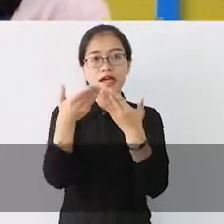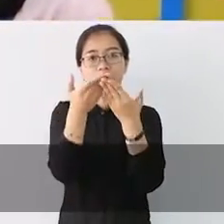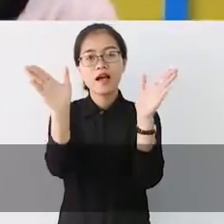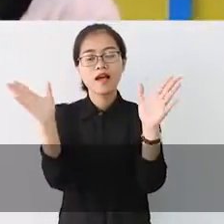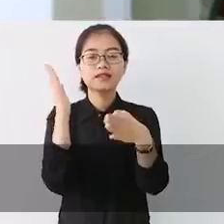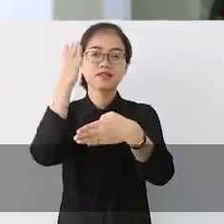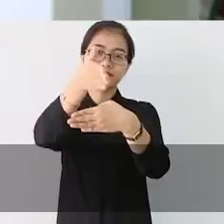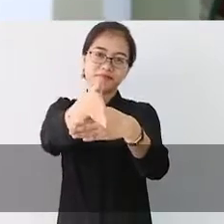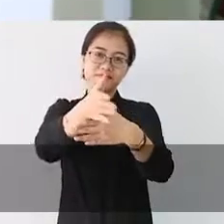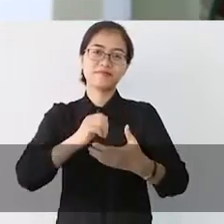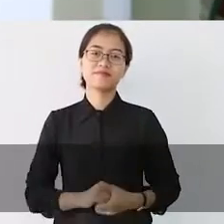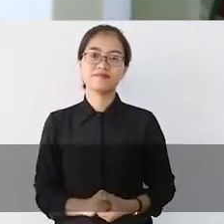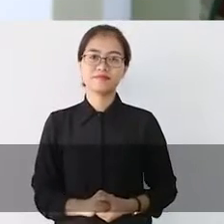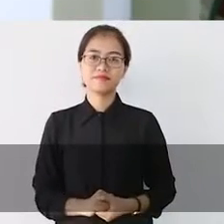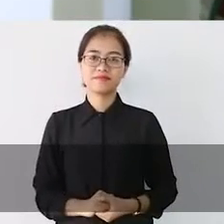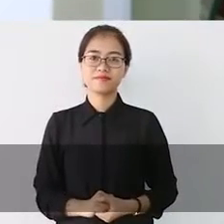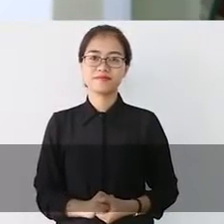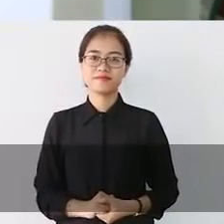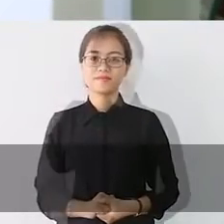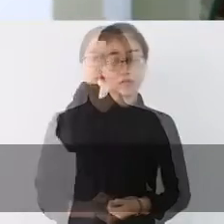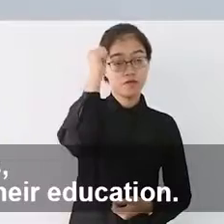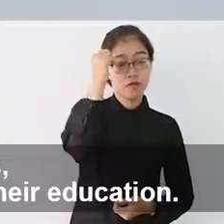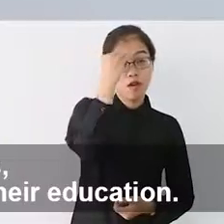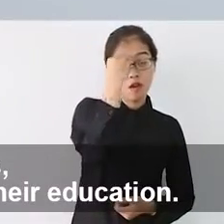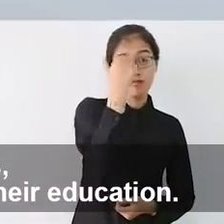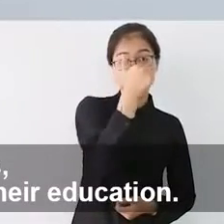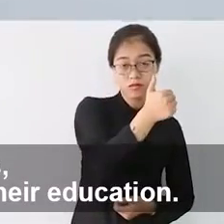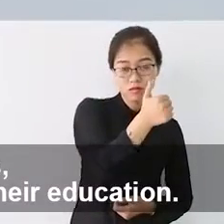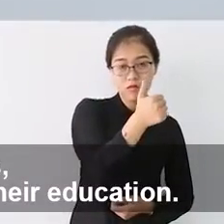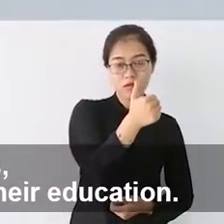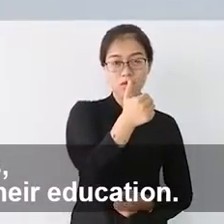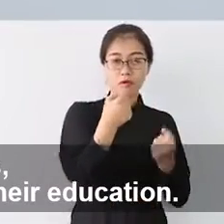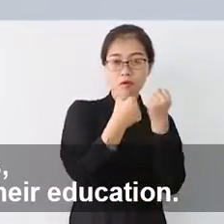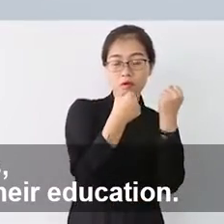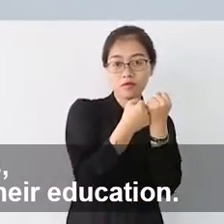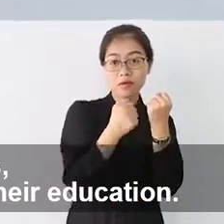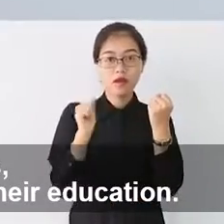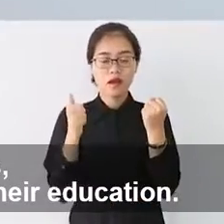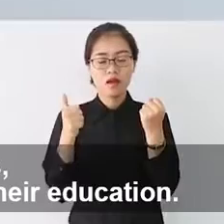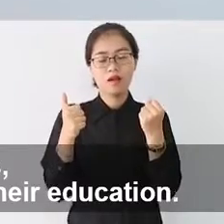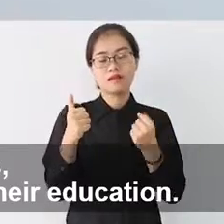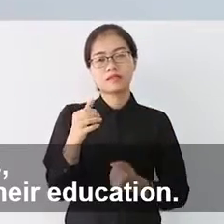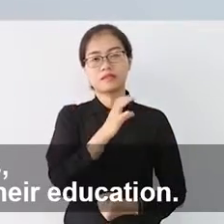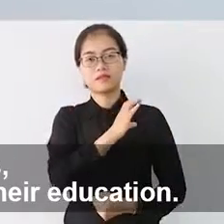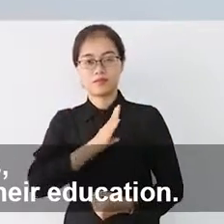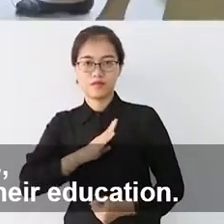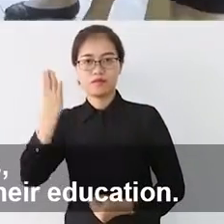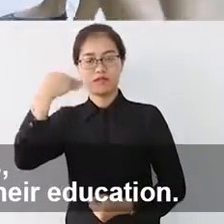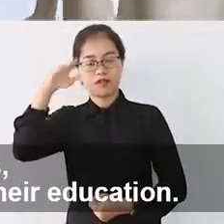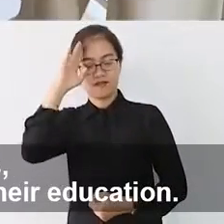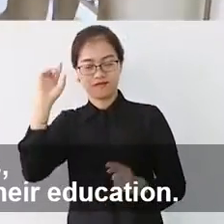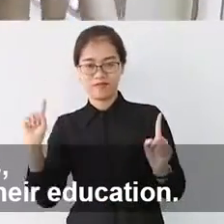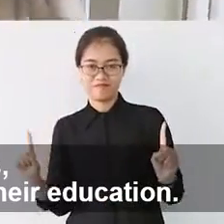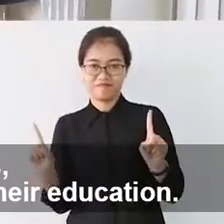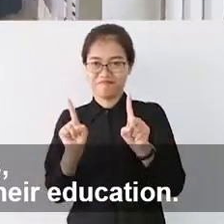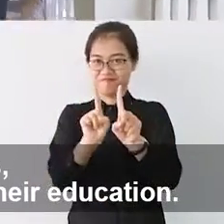vân, để chúng em tiếp cận được những cái môi trường học tập. Để giúp sinh viên đạt được những kết quả trong quá trình thực hiện kế hoạch cá nhân, sinh viên